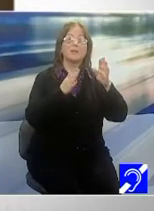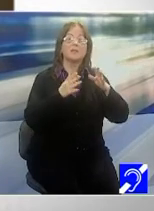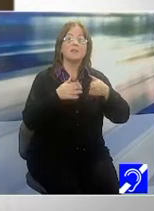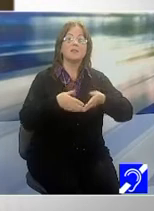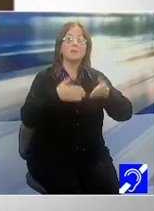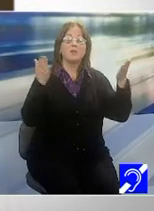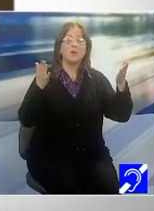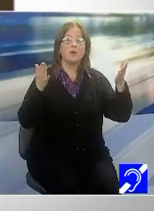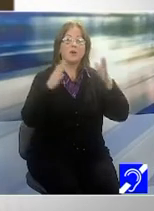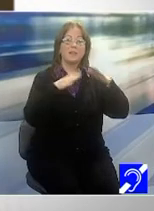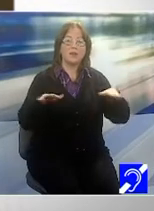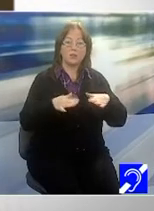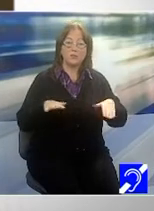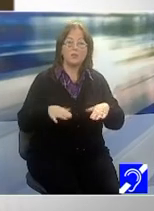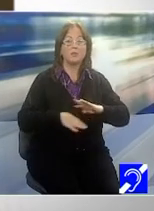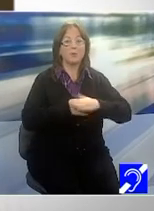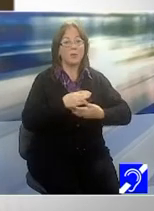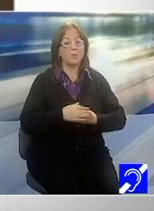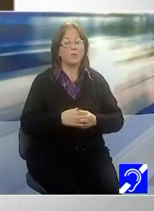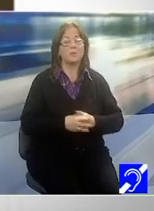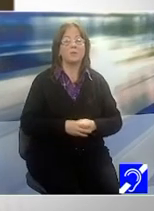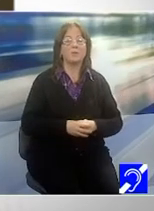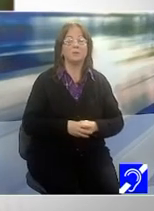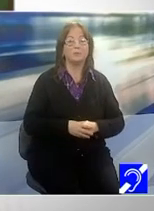Pentru că atunci toate activitățile încetinesc.